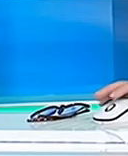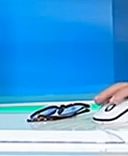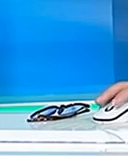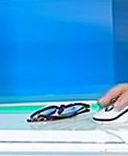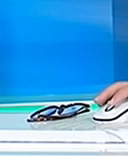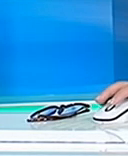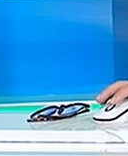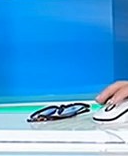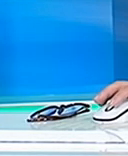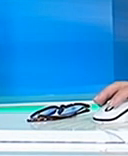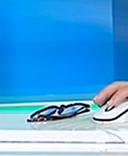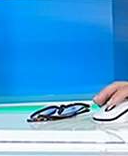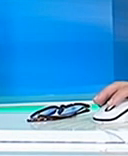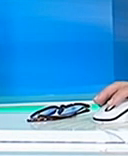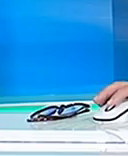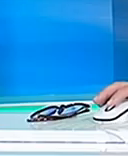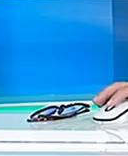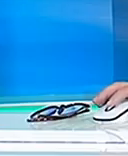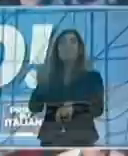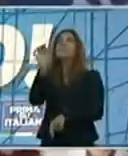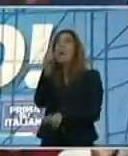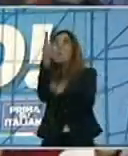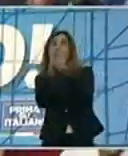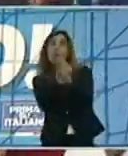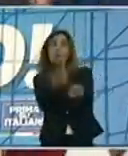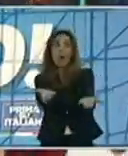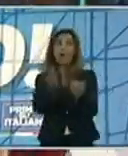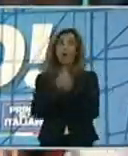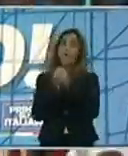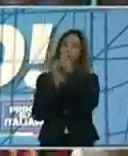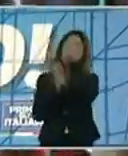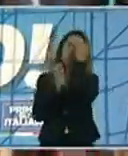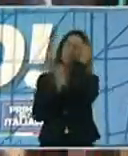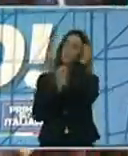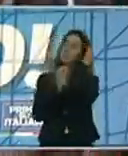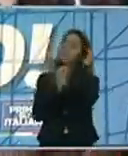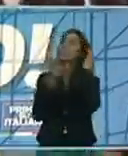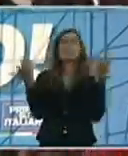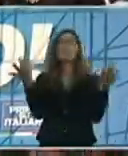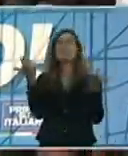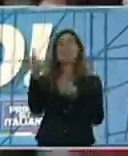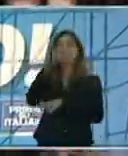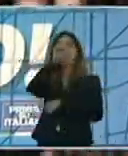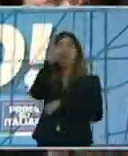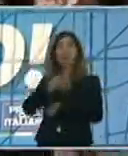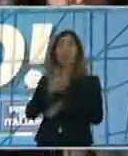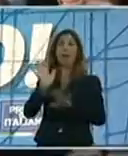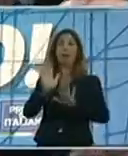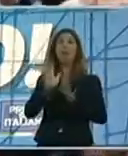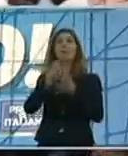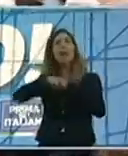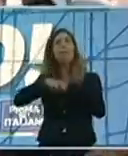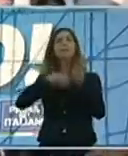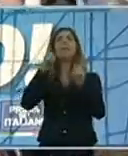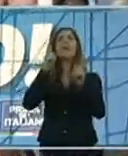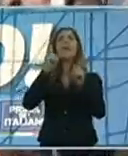Allora, subito in piazza c'è la Giorgia Meloni che sta terminando il suo intervento durante la pausa pubblicitaria, è rimasta più o meno